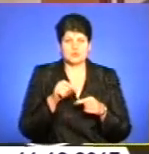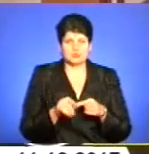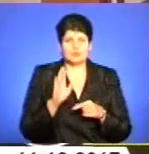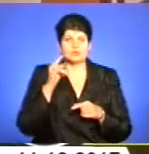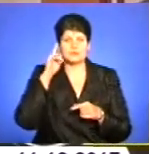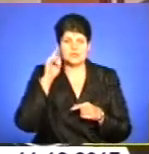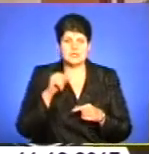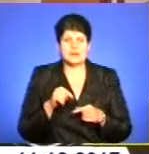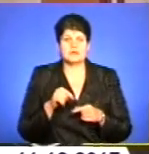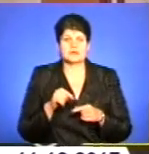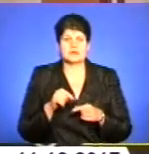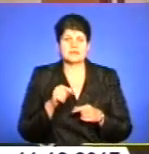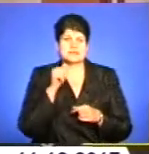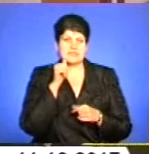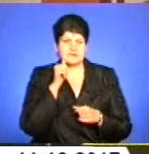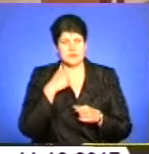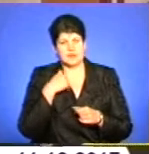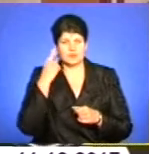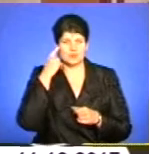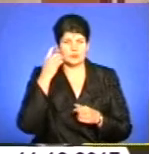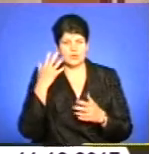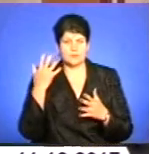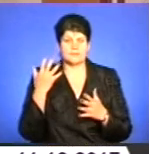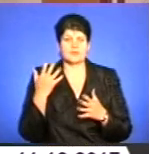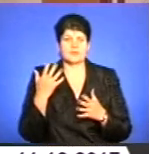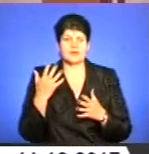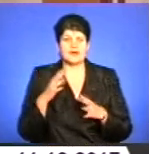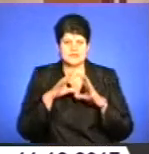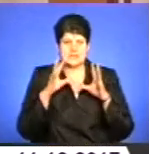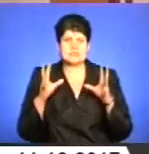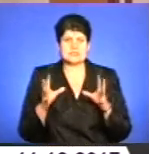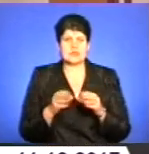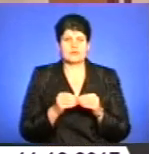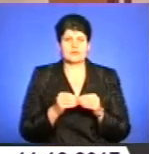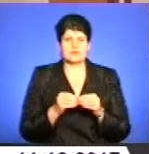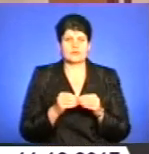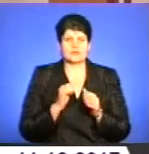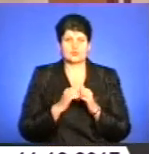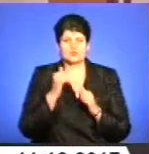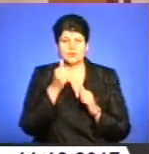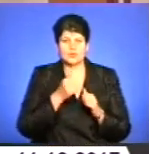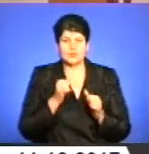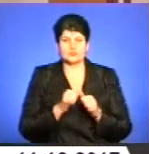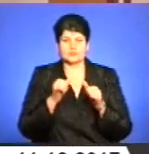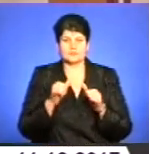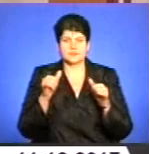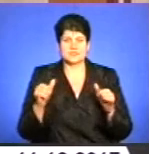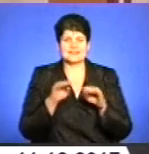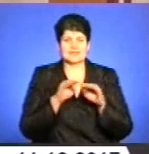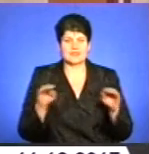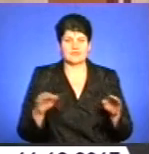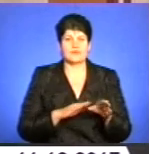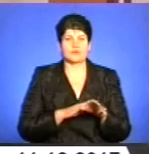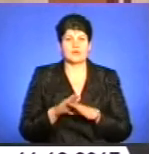вже завтра, я думаю. А загалом від року до року зростає рівень виконання